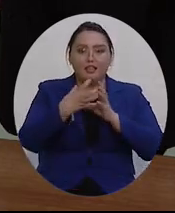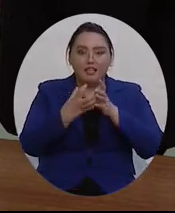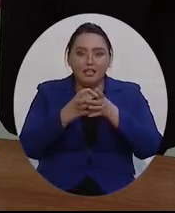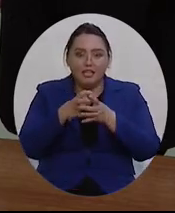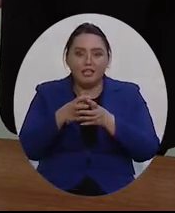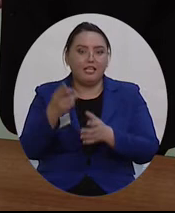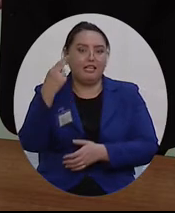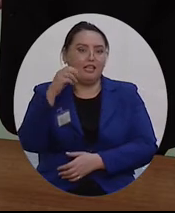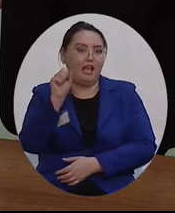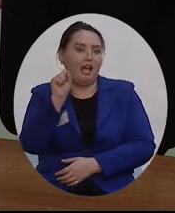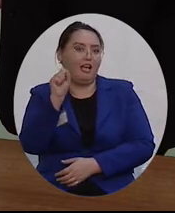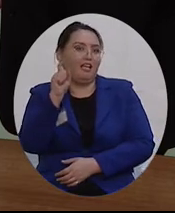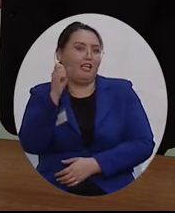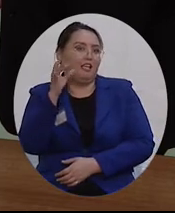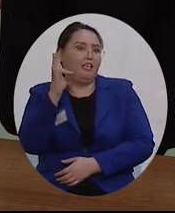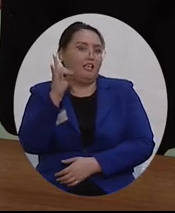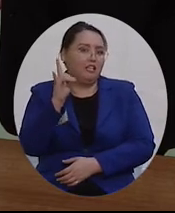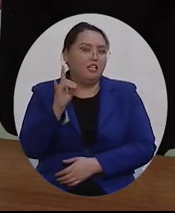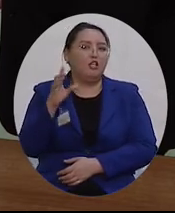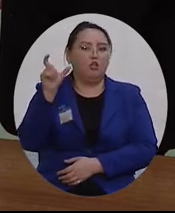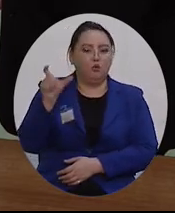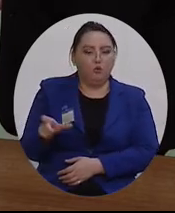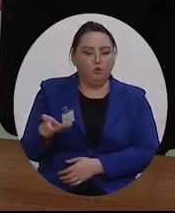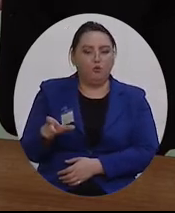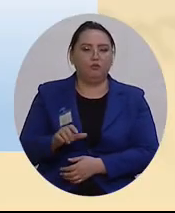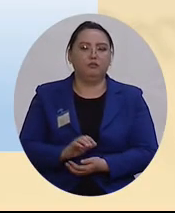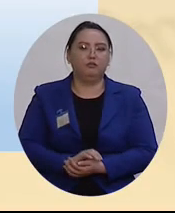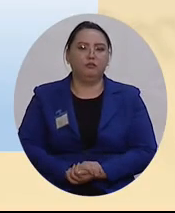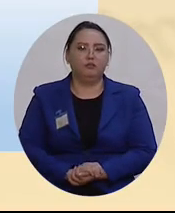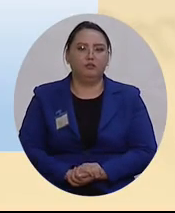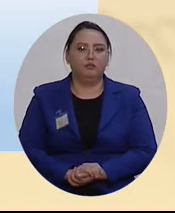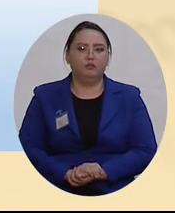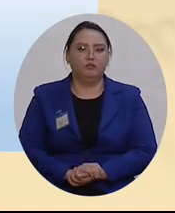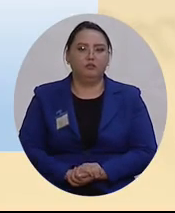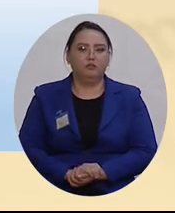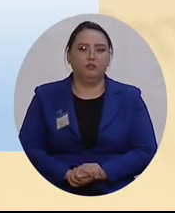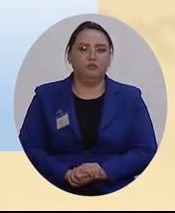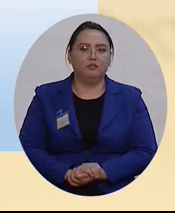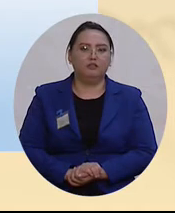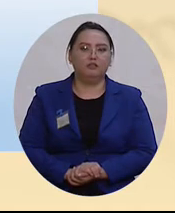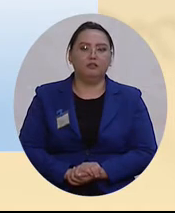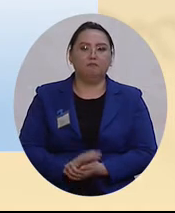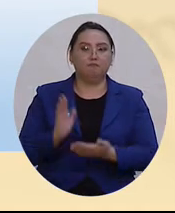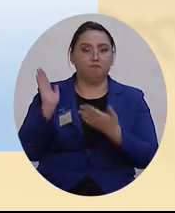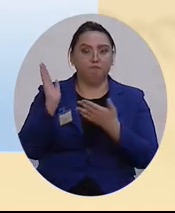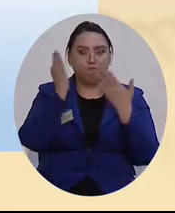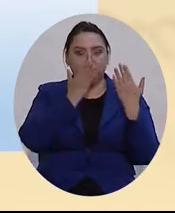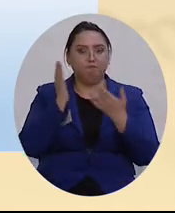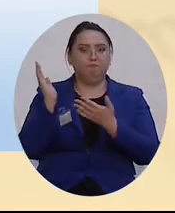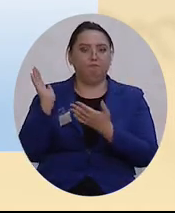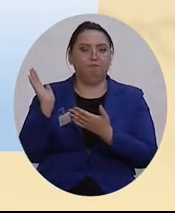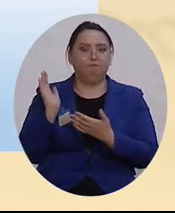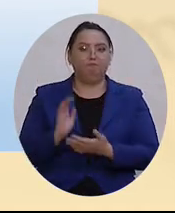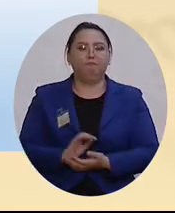дахны хүн тэгш адил сайн болтугай химээн хүсмүй. Гагцхүү аривлан хичээвээс ариун